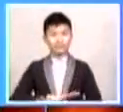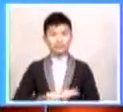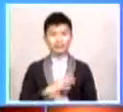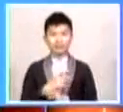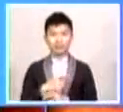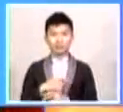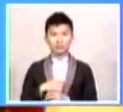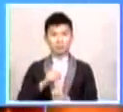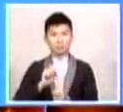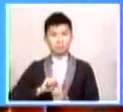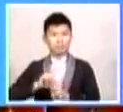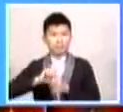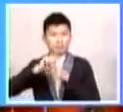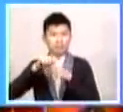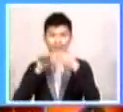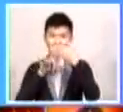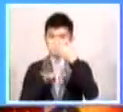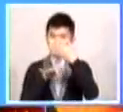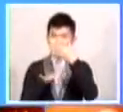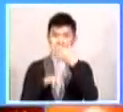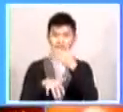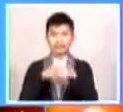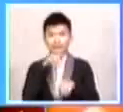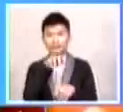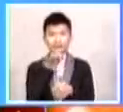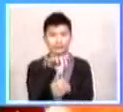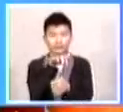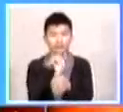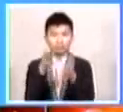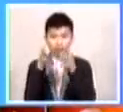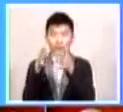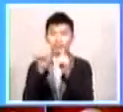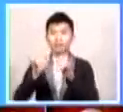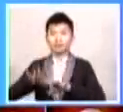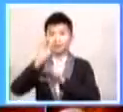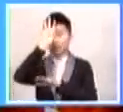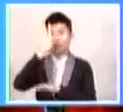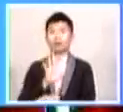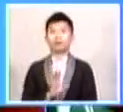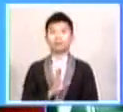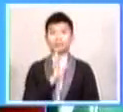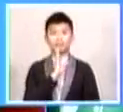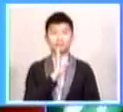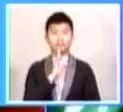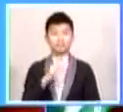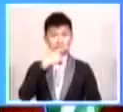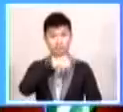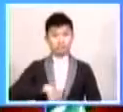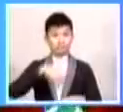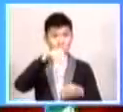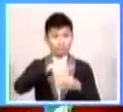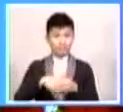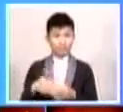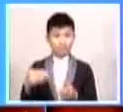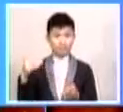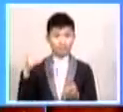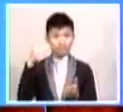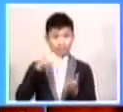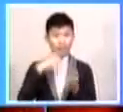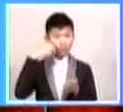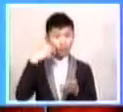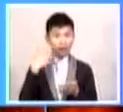的谣言、抹黑与攻击冲着民进党而来。选举结果出炉之后，我们